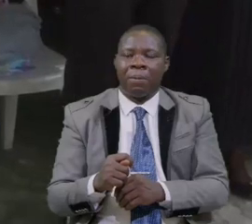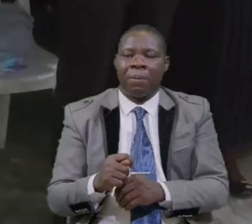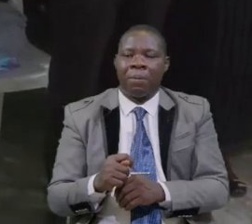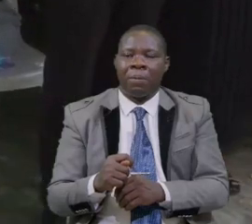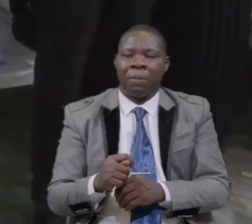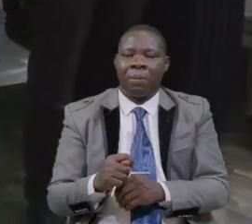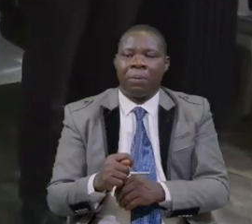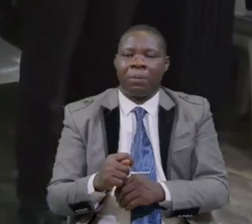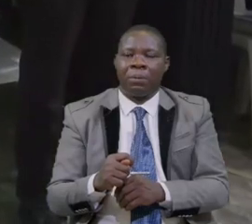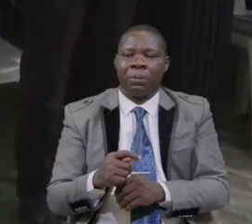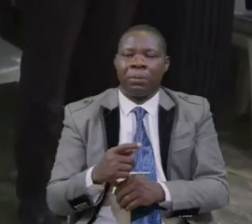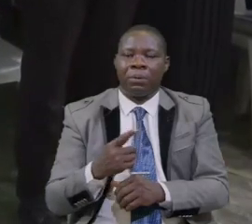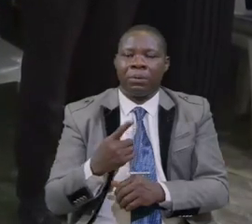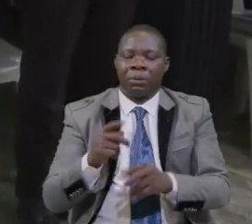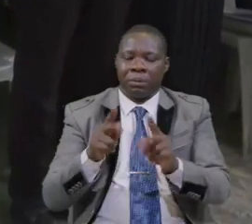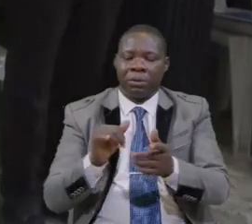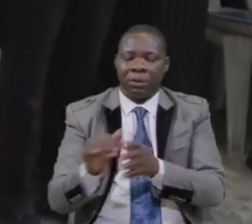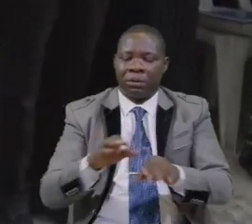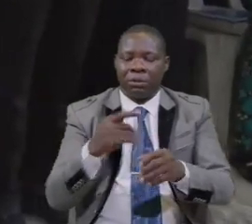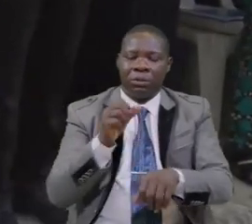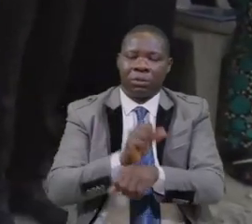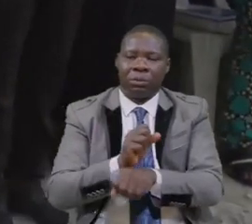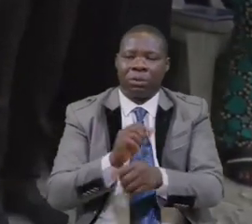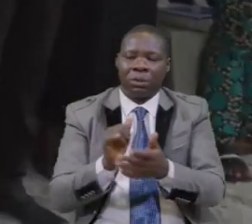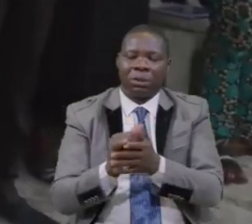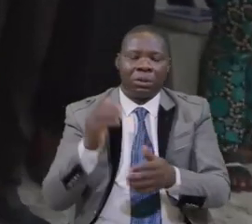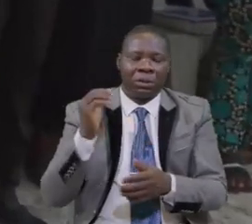que tu as envoyé faire dans ta vie.